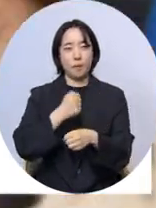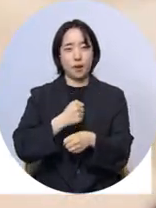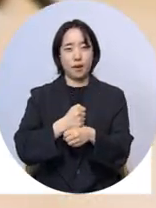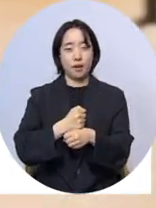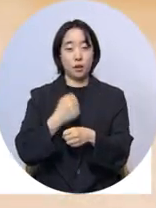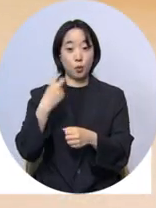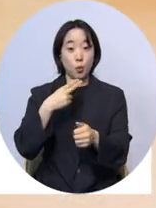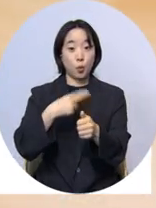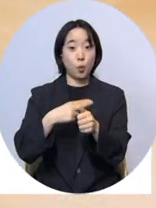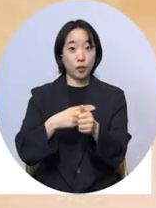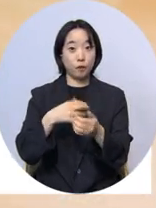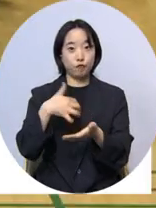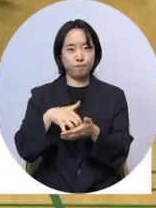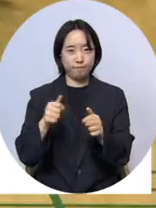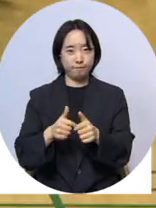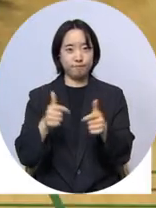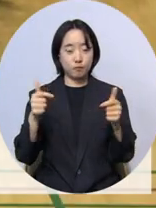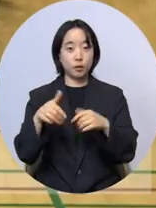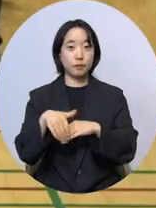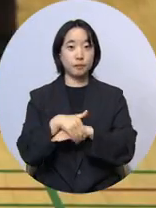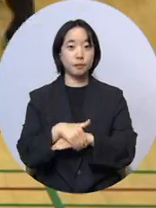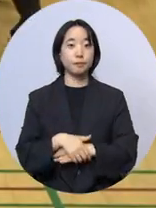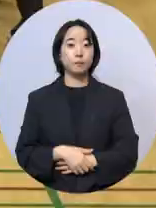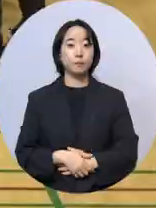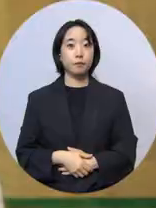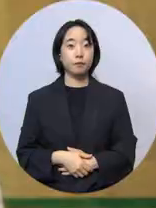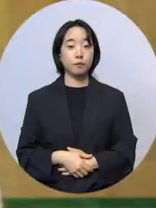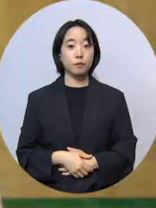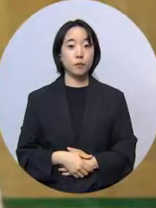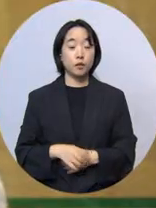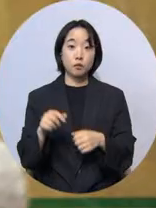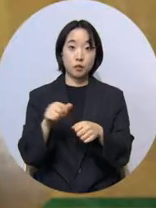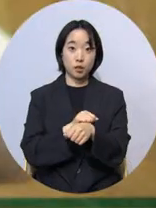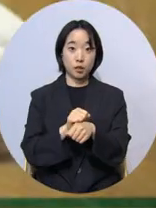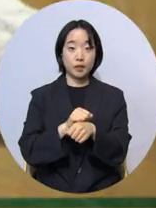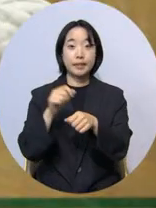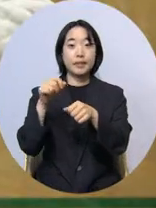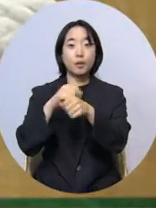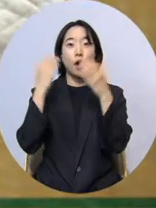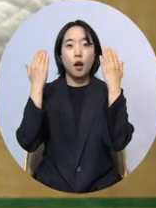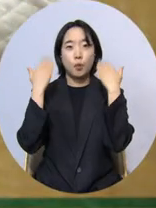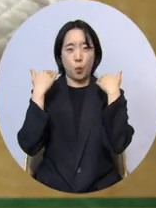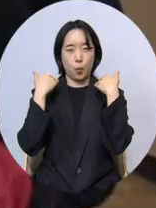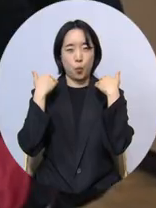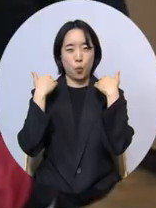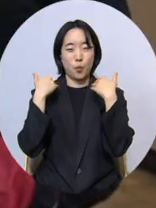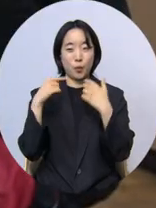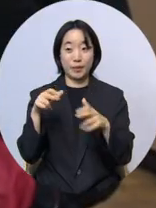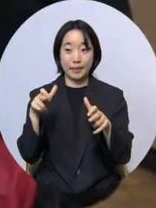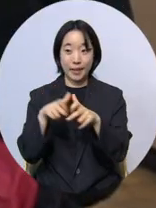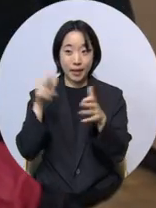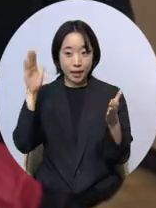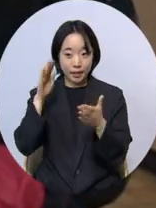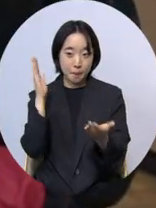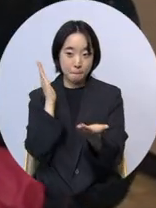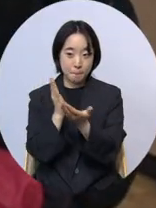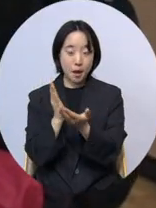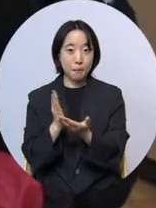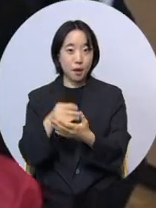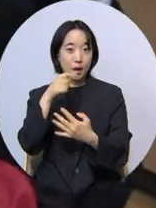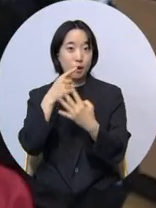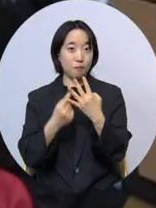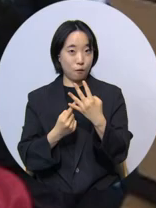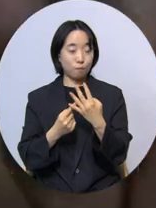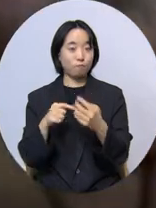인재풀도 확보했습니다. 특히 2학기부터는 특수학교에서도 늘봄이 운영되는 만큼 장애 학생들을 위한 프로그램